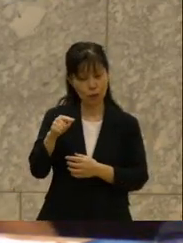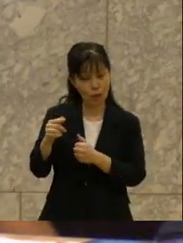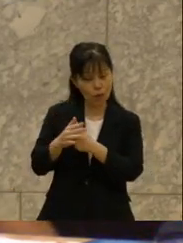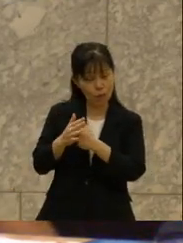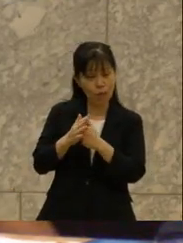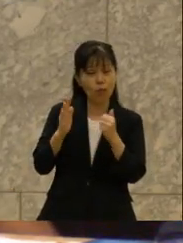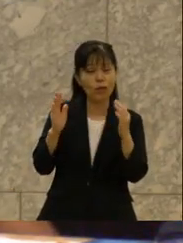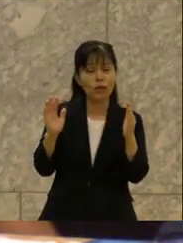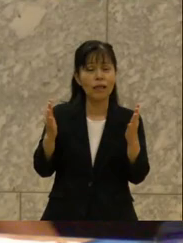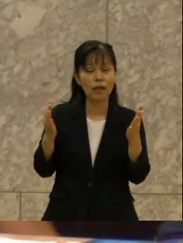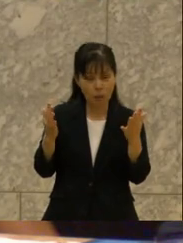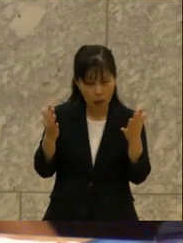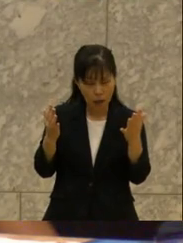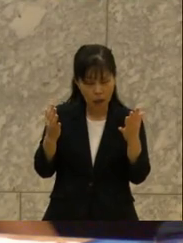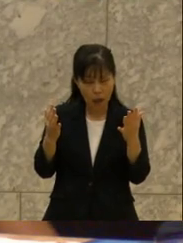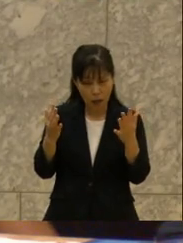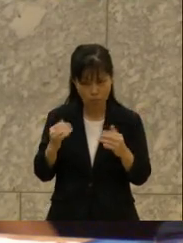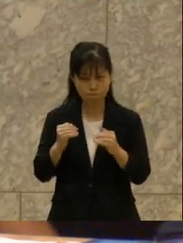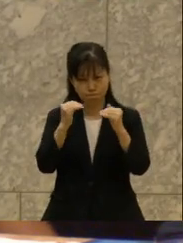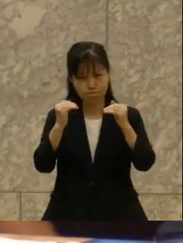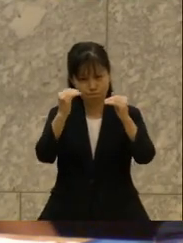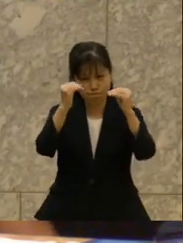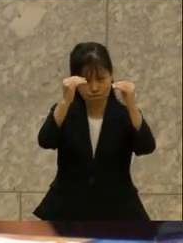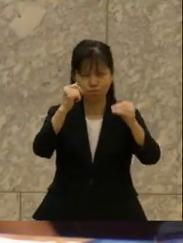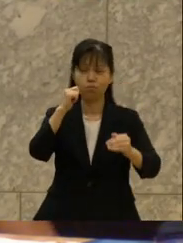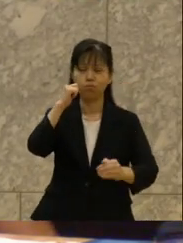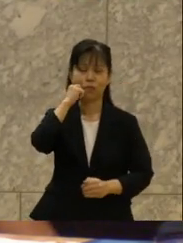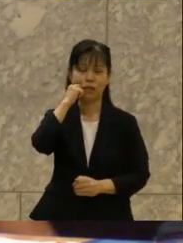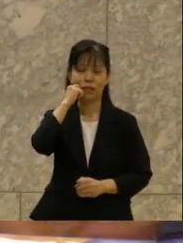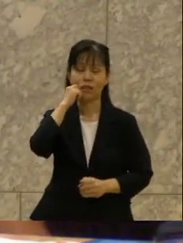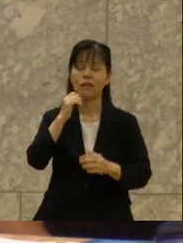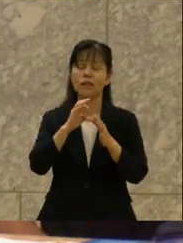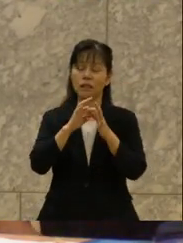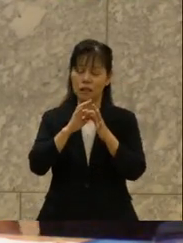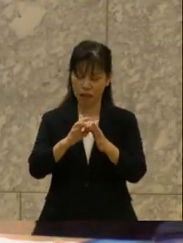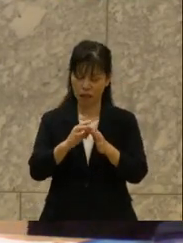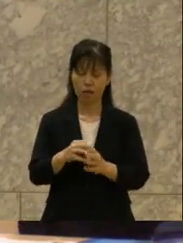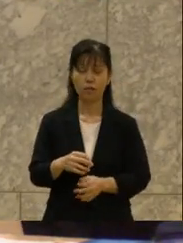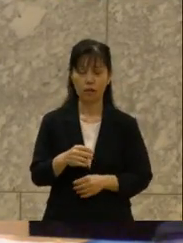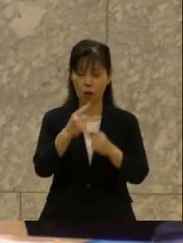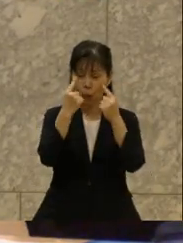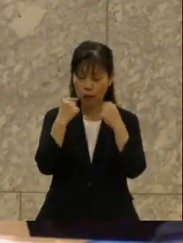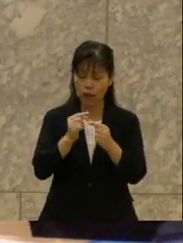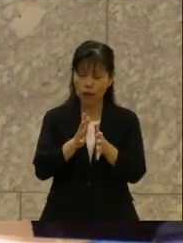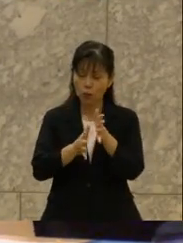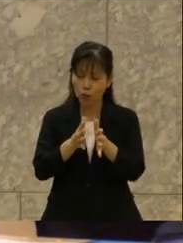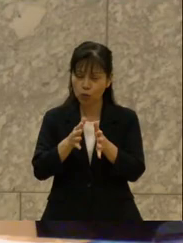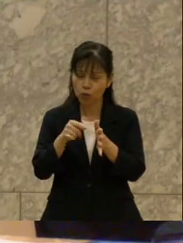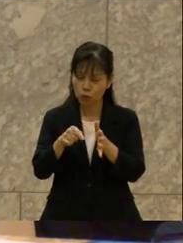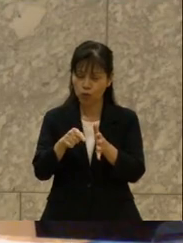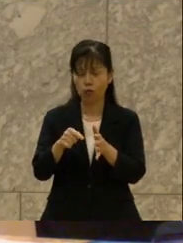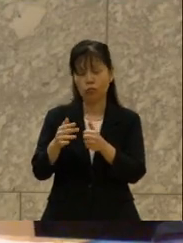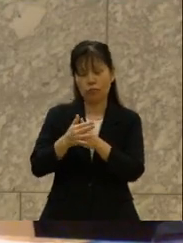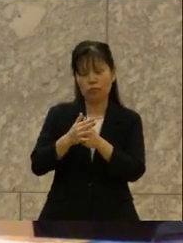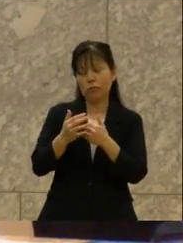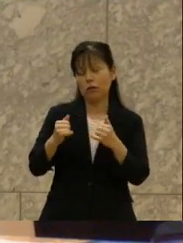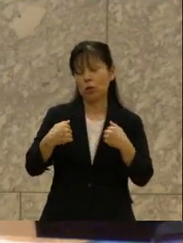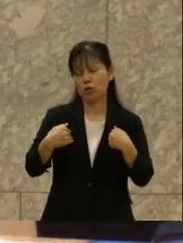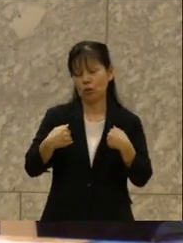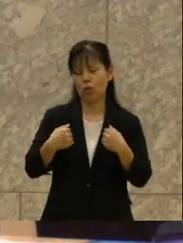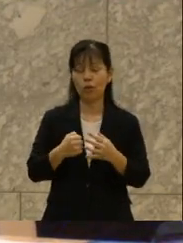ではこう上には上がっていけなかったのでやっぱり個人競技でそれを感じているので普段の生活でもそういう人